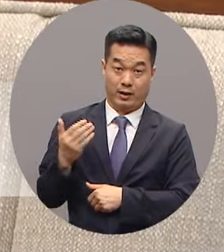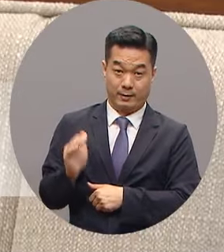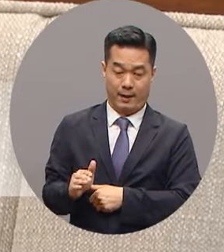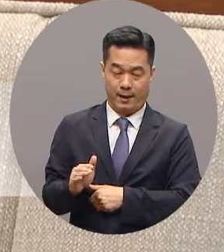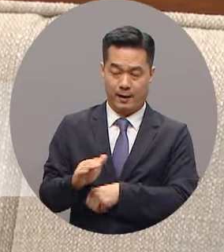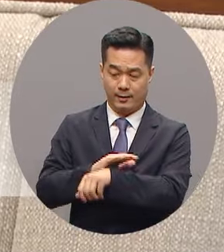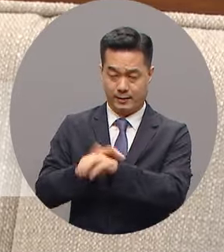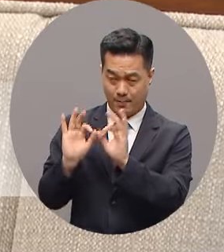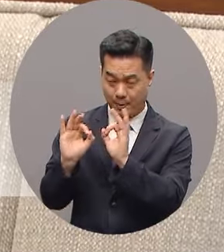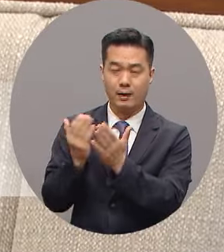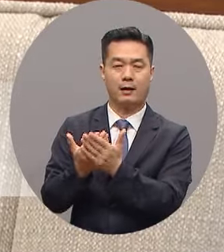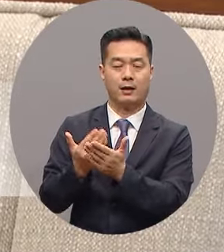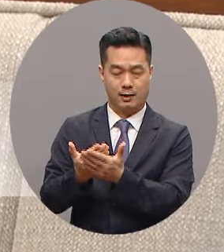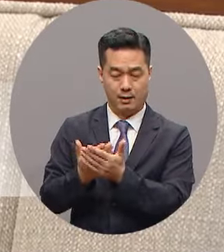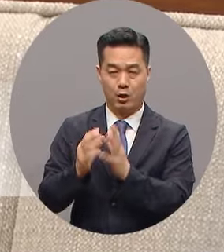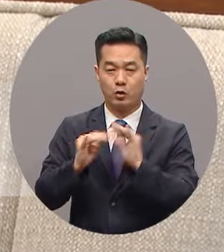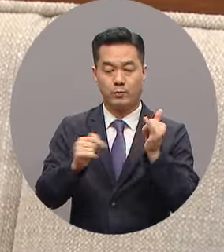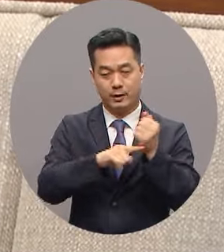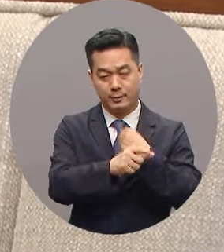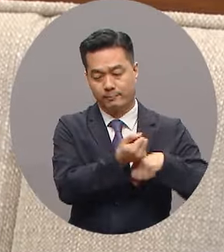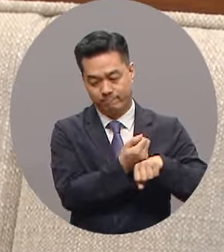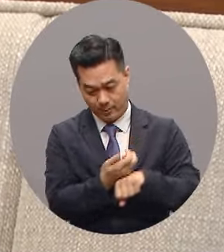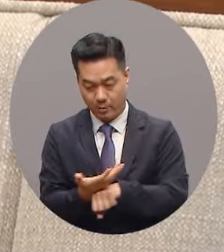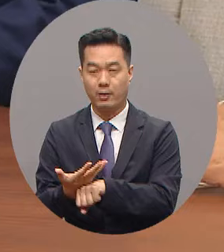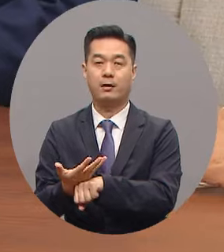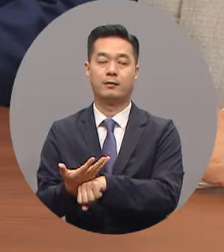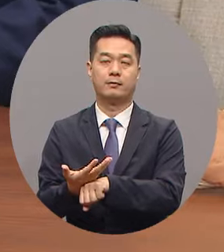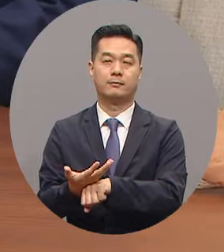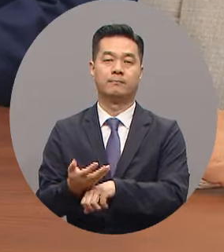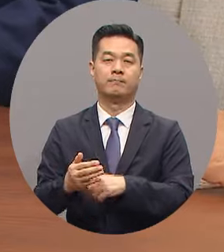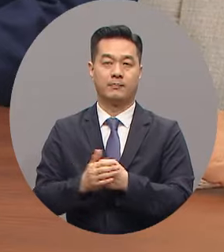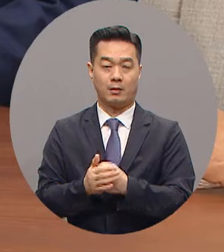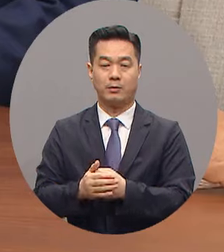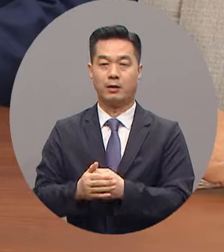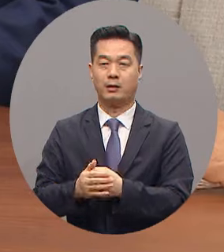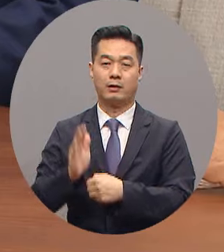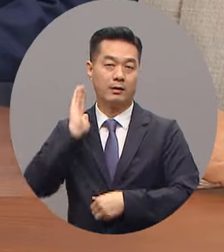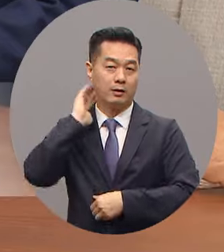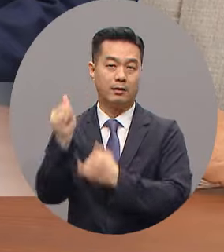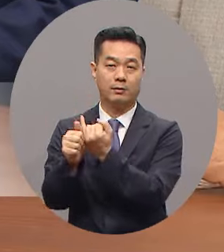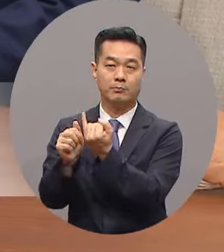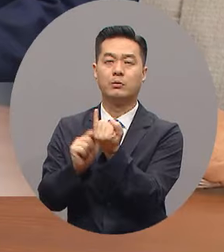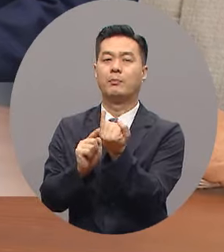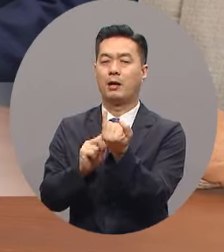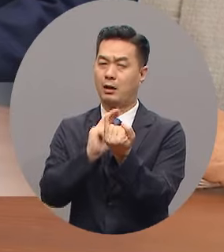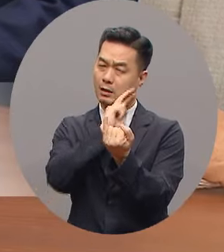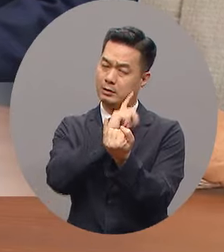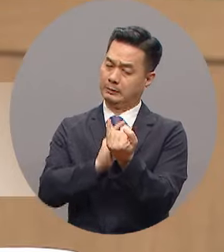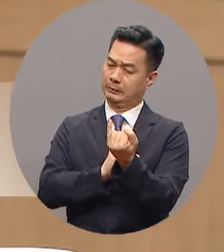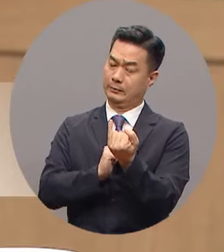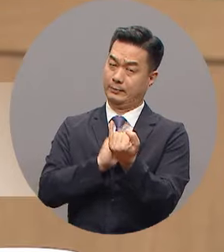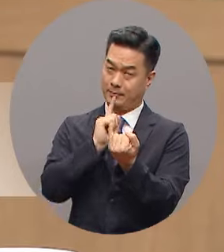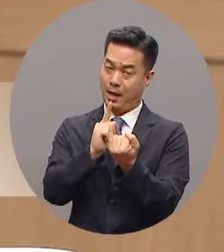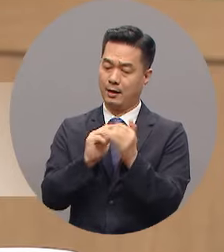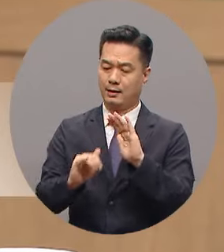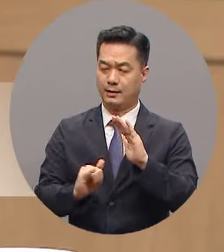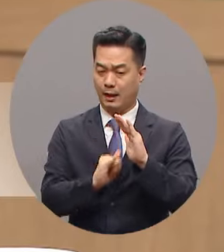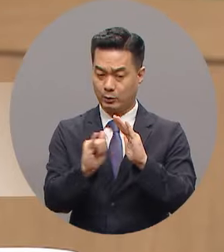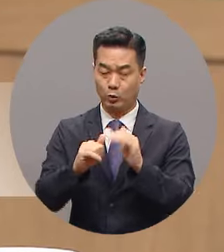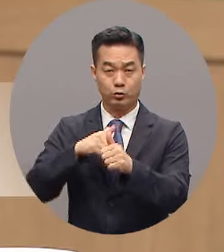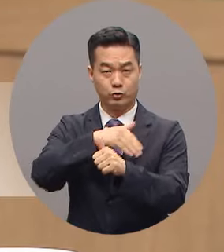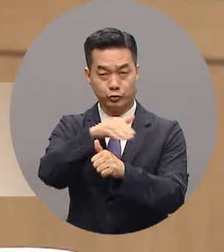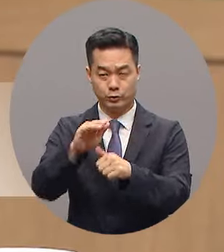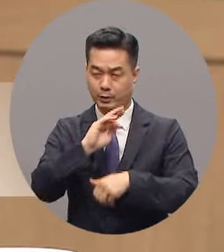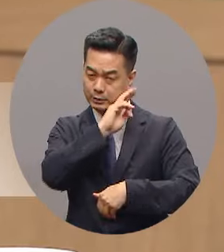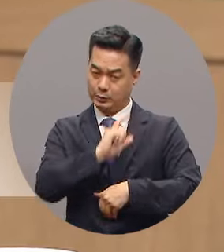뜻을 대신해서 말하는 것이라고 했습니다 그러면서 김건희 여사 관련 의혹들을 겨냥한 듯 가족 등 주변 여러